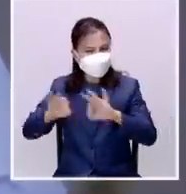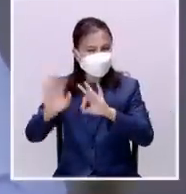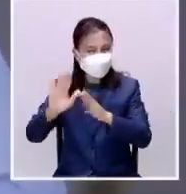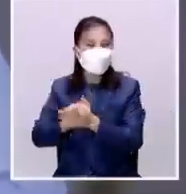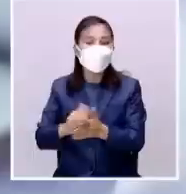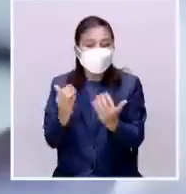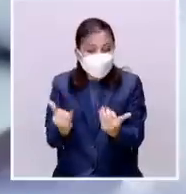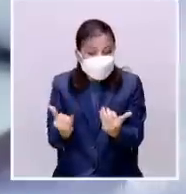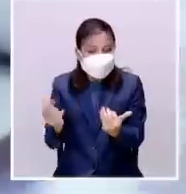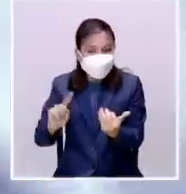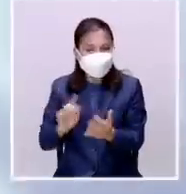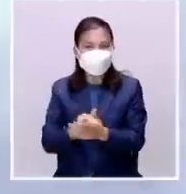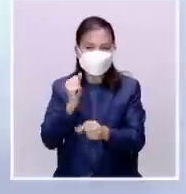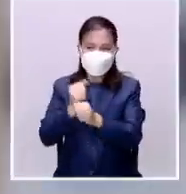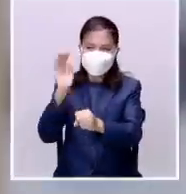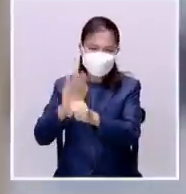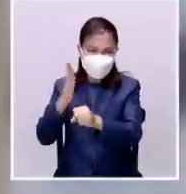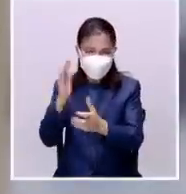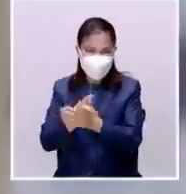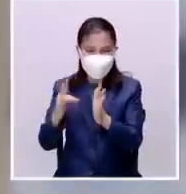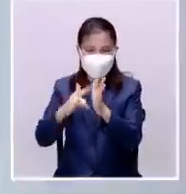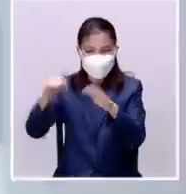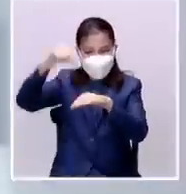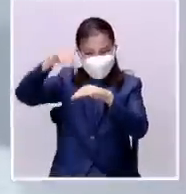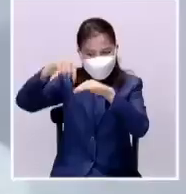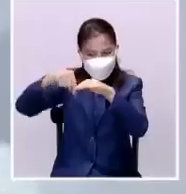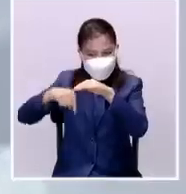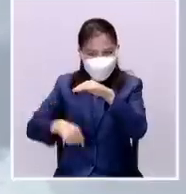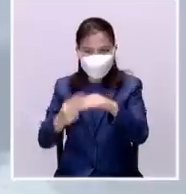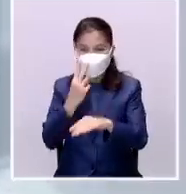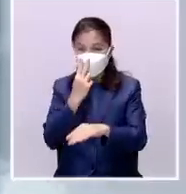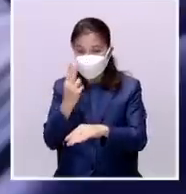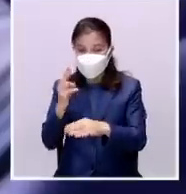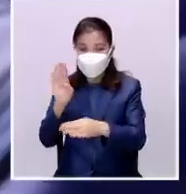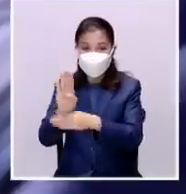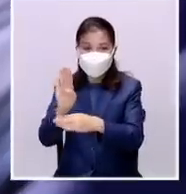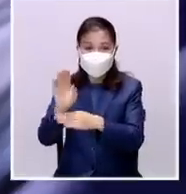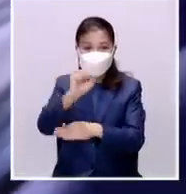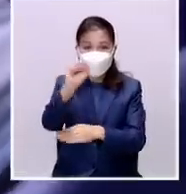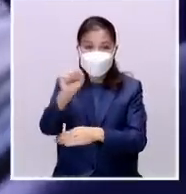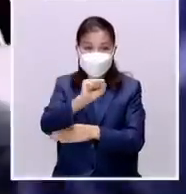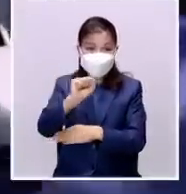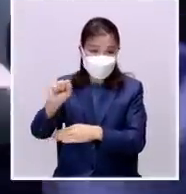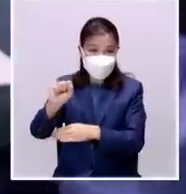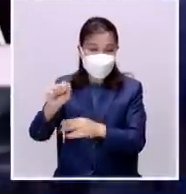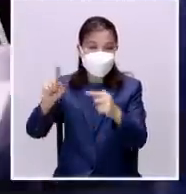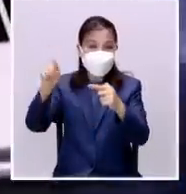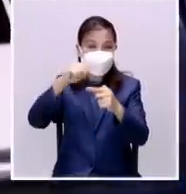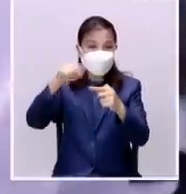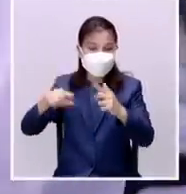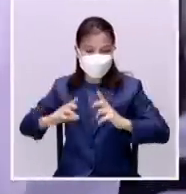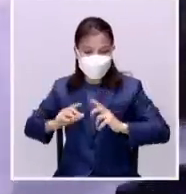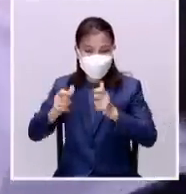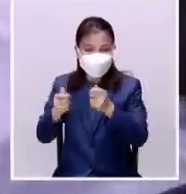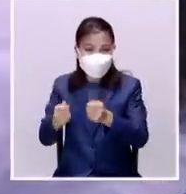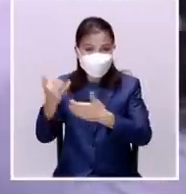งพอเพราะว่าการวัคซีนนั้นมันเป็นเรื่องซับซ้อนค่ะการผลิตดูได้จาก AstraZeneca เนี่ยก็มีการให้อนุญาต